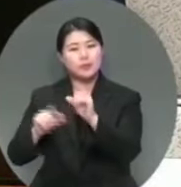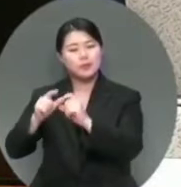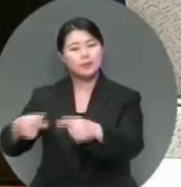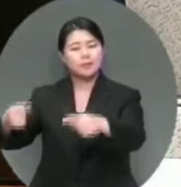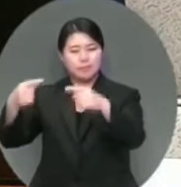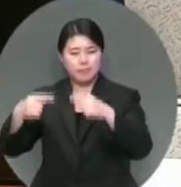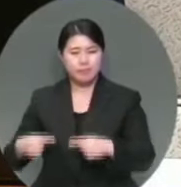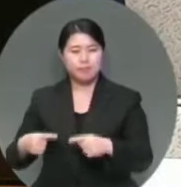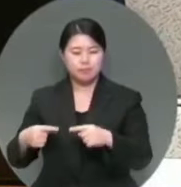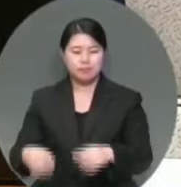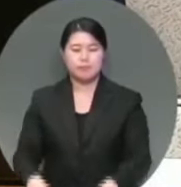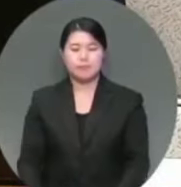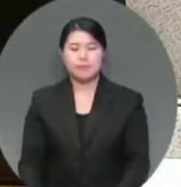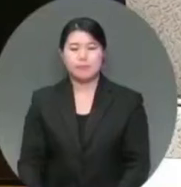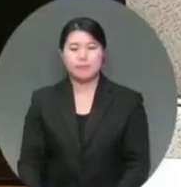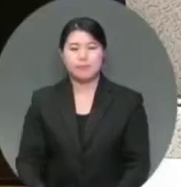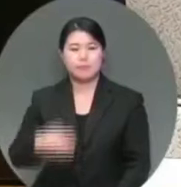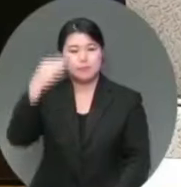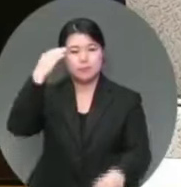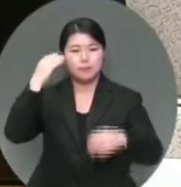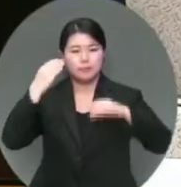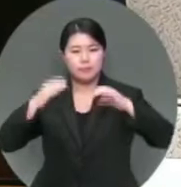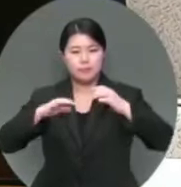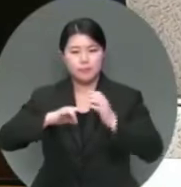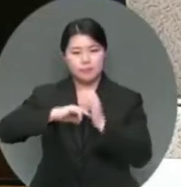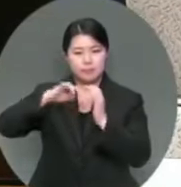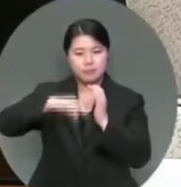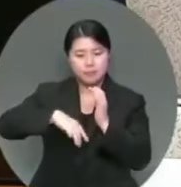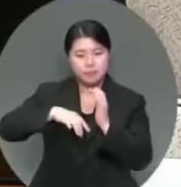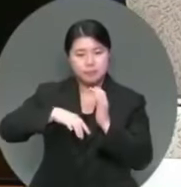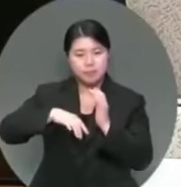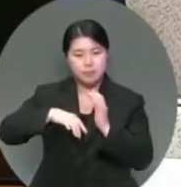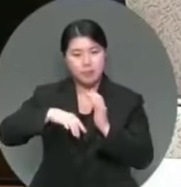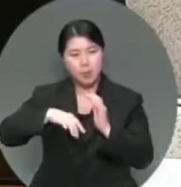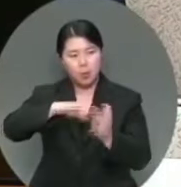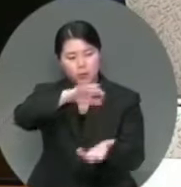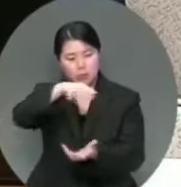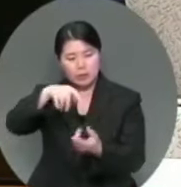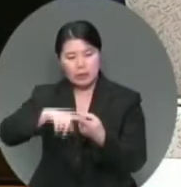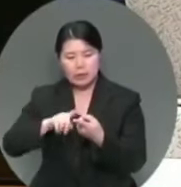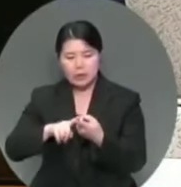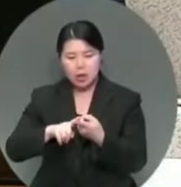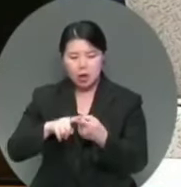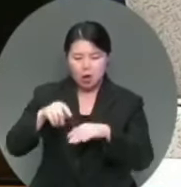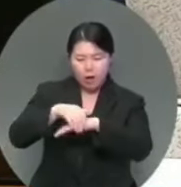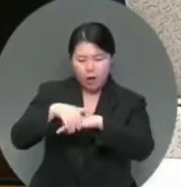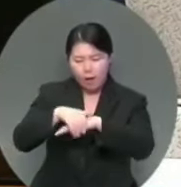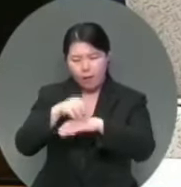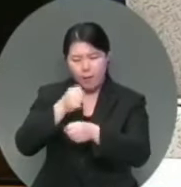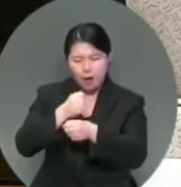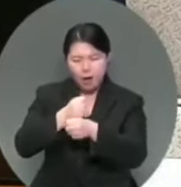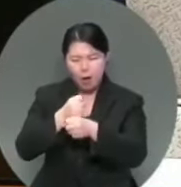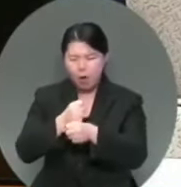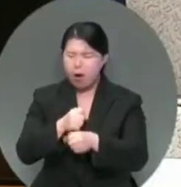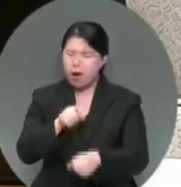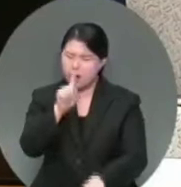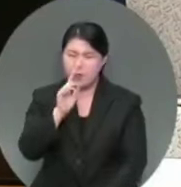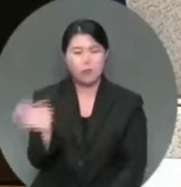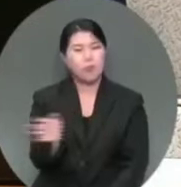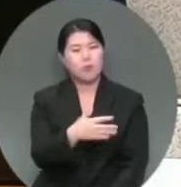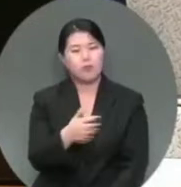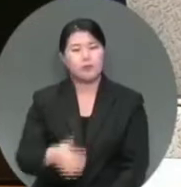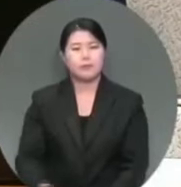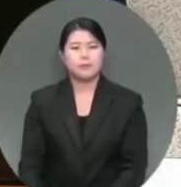시키고 또 대한민국의 사실은 세수 전망을 전문적으로 해온 기관들이 사실은 거의 전무하다시피 합니다. 그 기대조세재정연구원이고